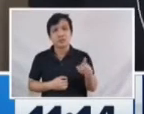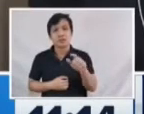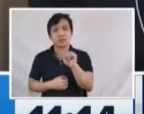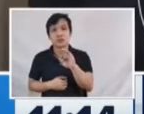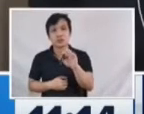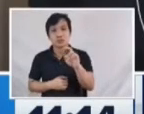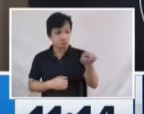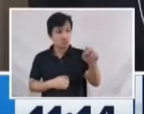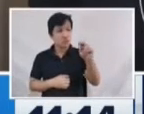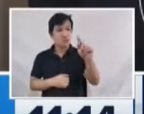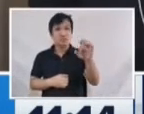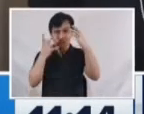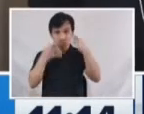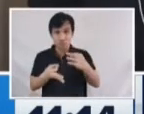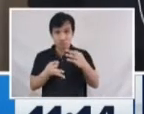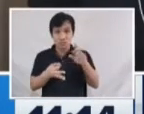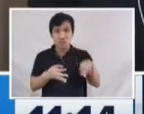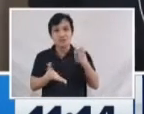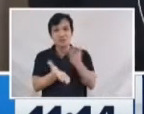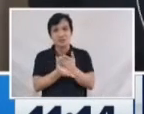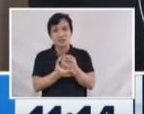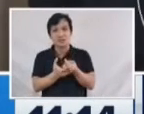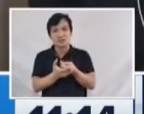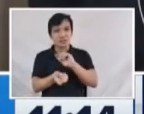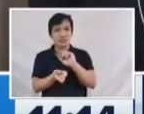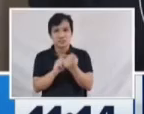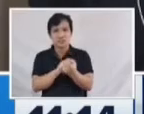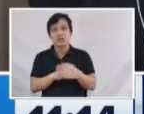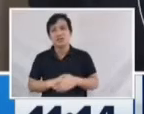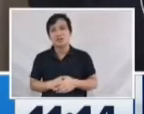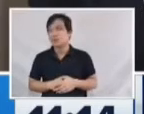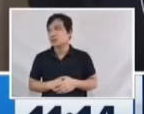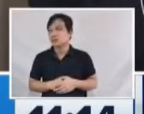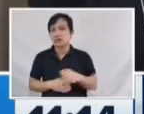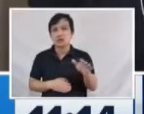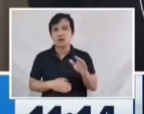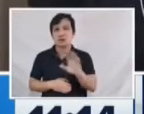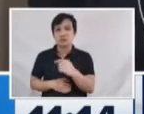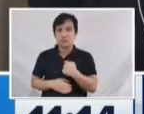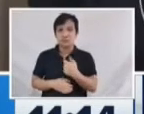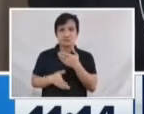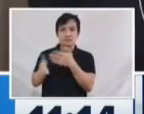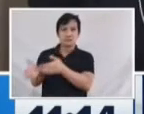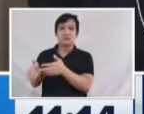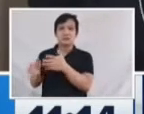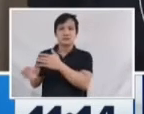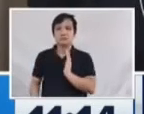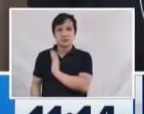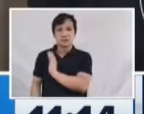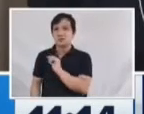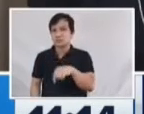lahat po ng sisi pinupukol sa NTC. Maging si anak kalusugan Representative Mike Defensor po ay nagpalabas ng